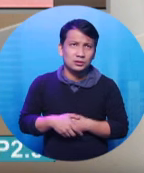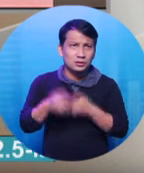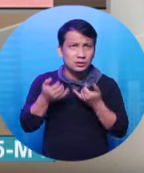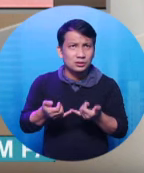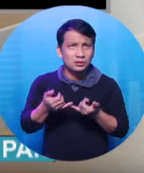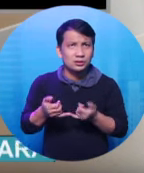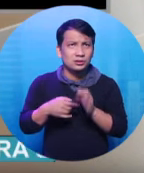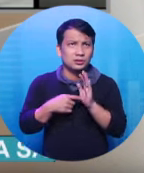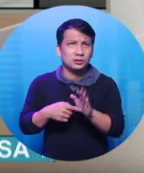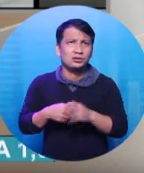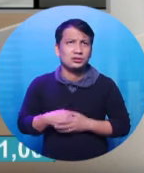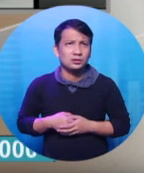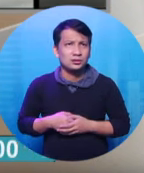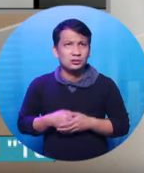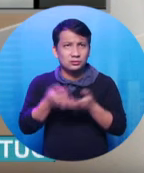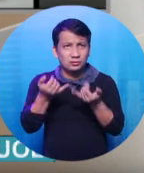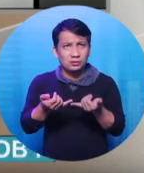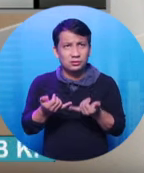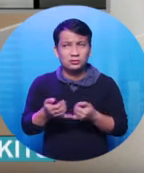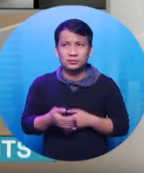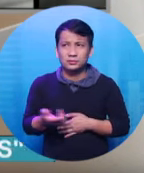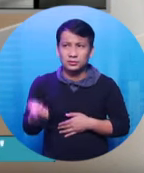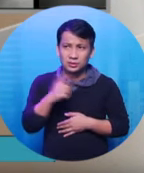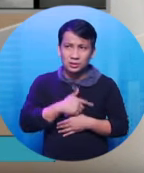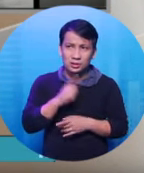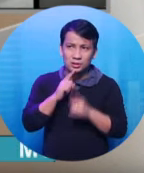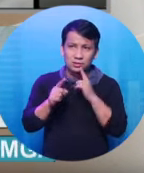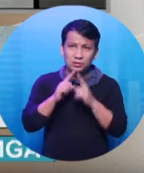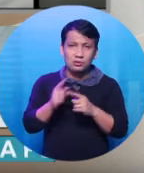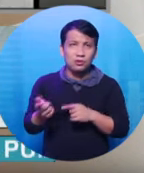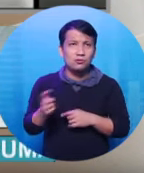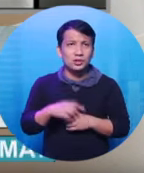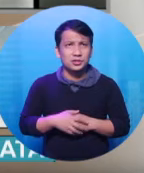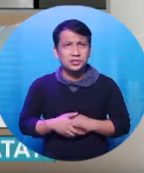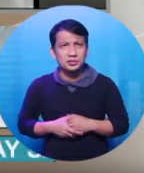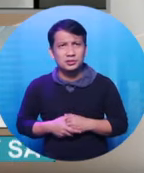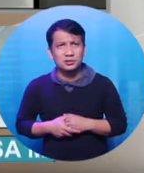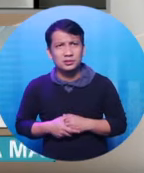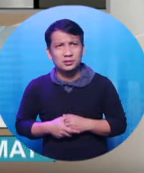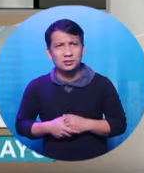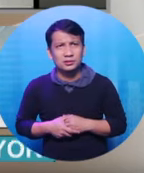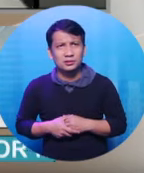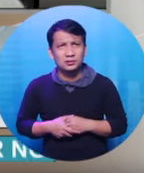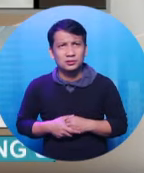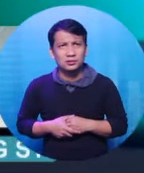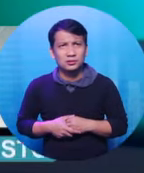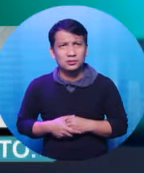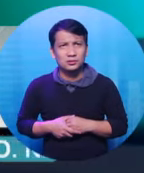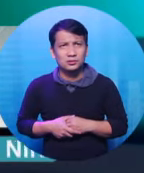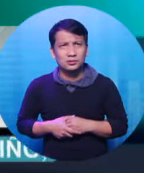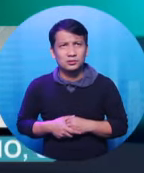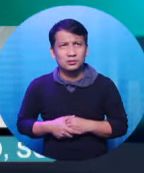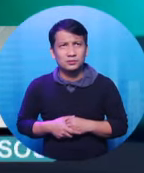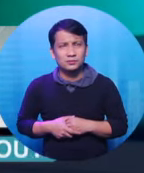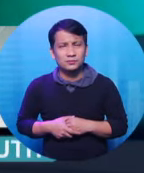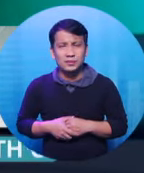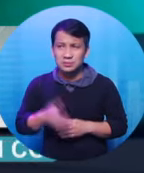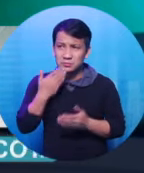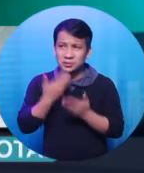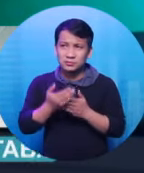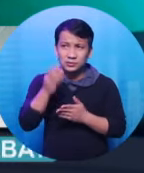ngayon, eto na po siya. Kakausapin na natin. Ma'am, Griselda,